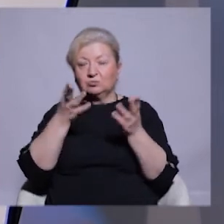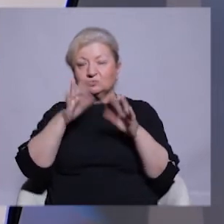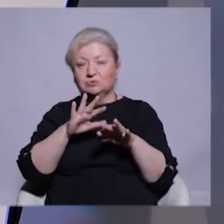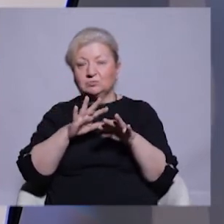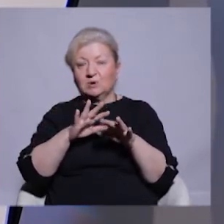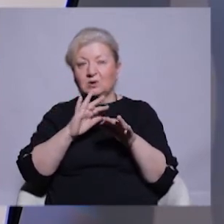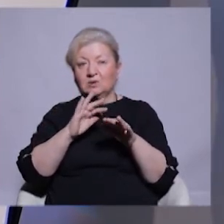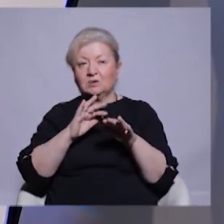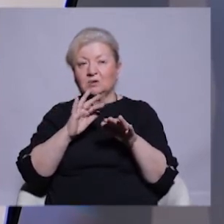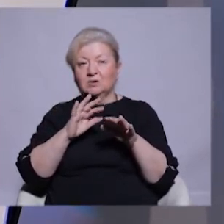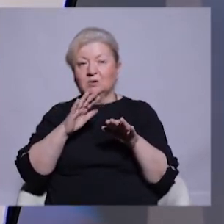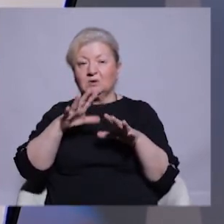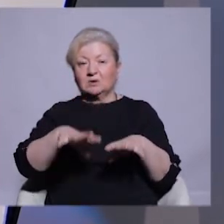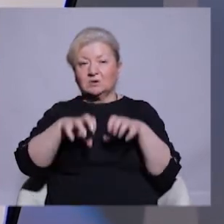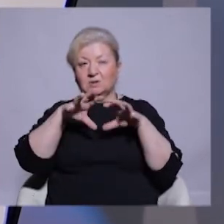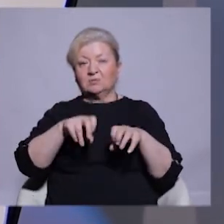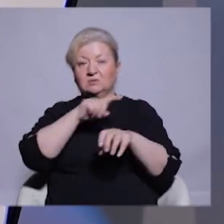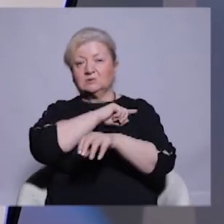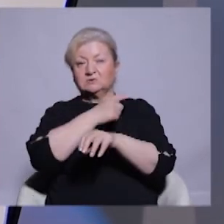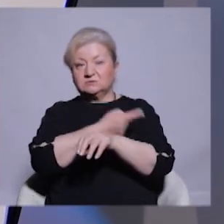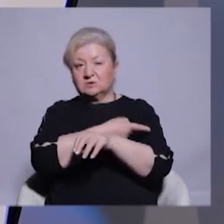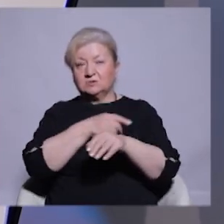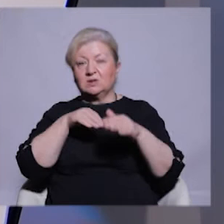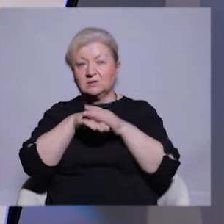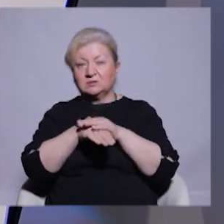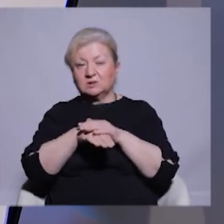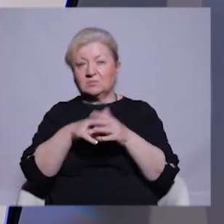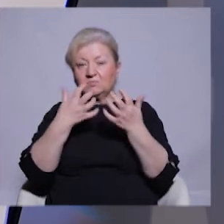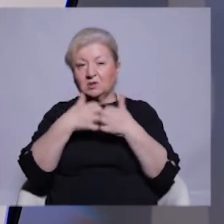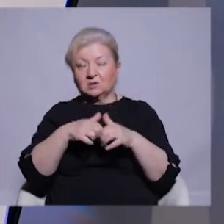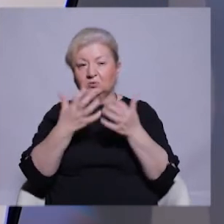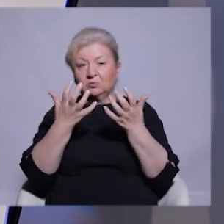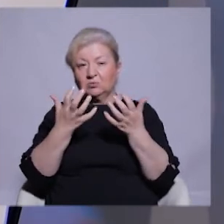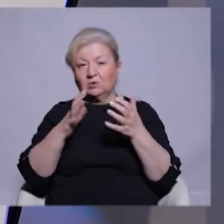ძალა, ინახება ჩვენი მექანიკური ენერგია,